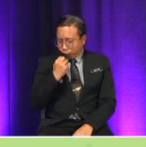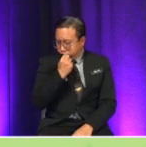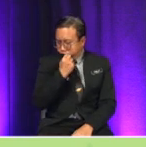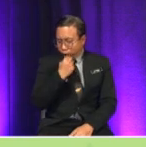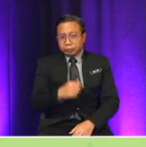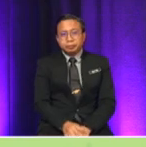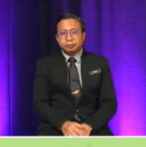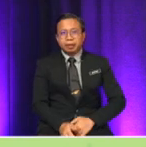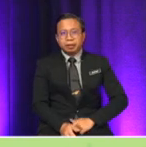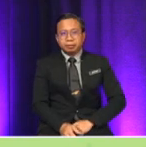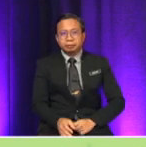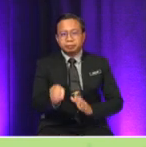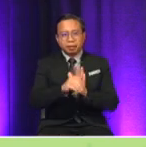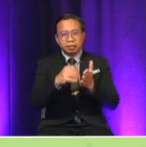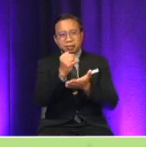Melalui